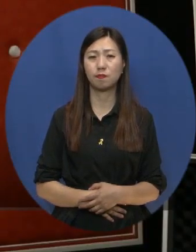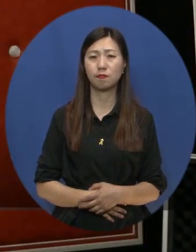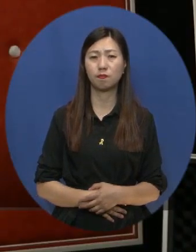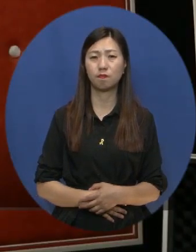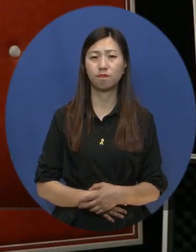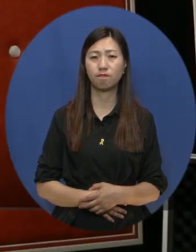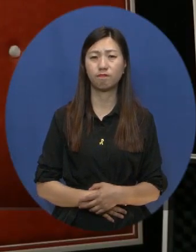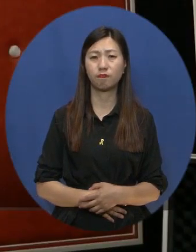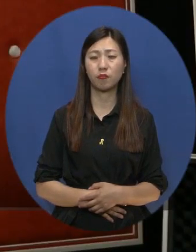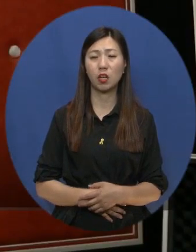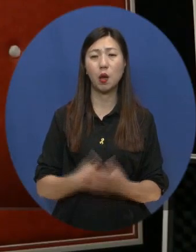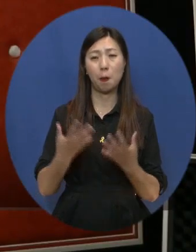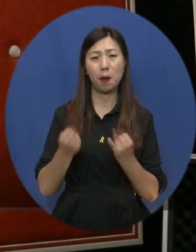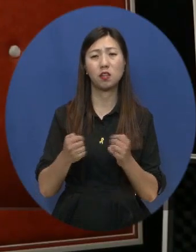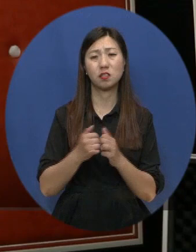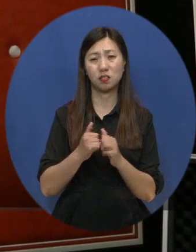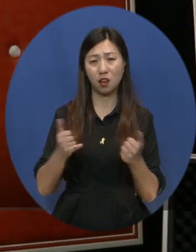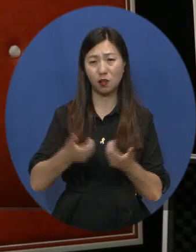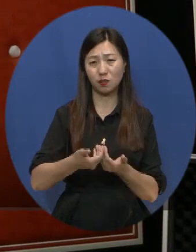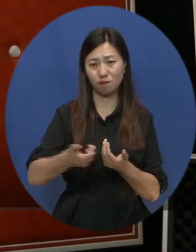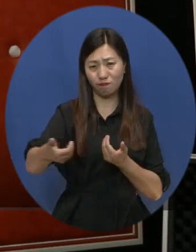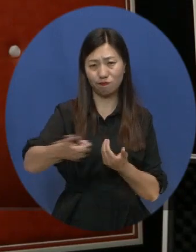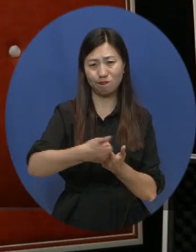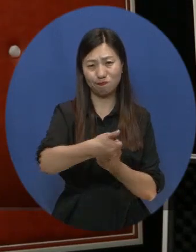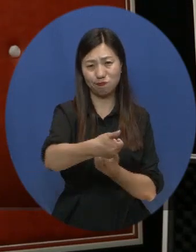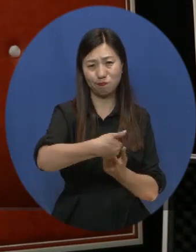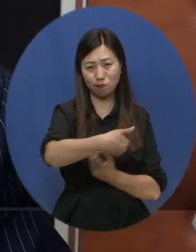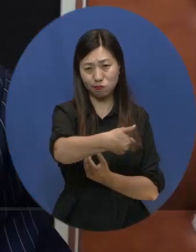많은 사람들이 떠나가고 뭐